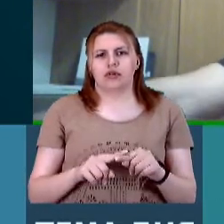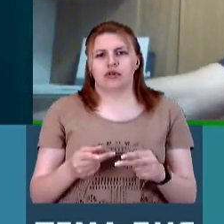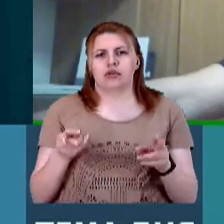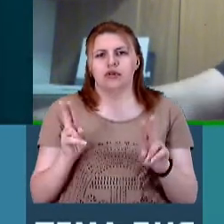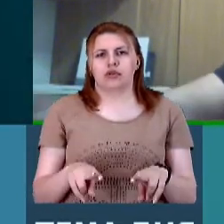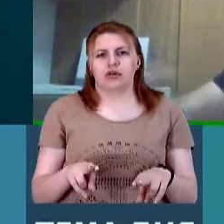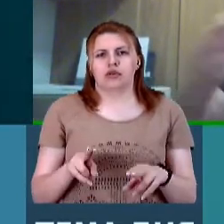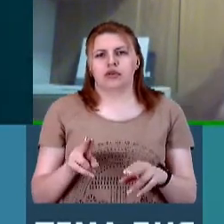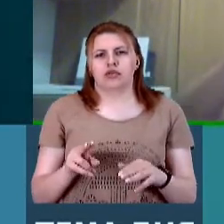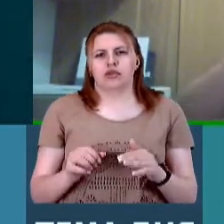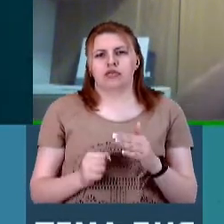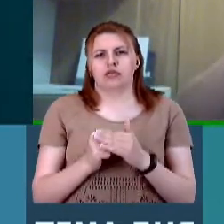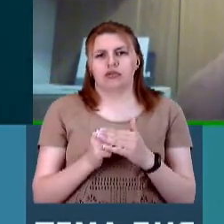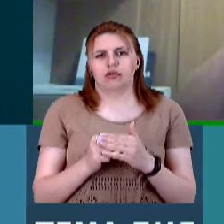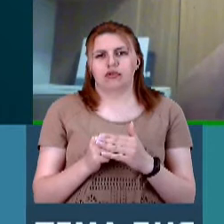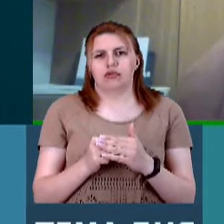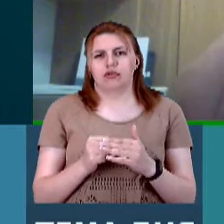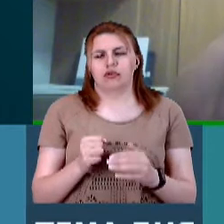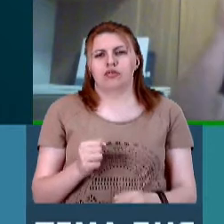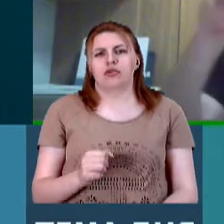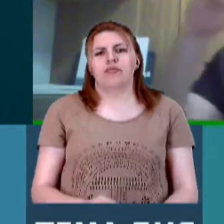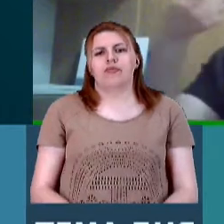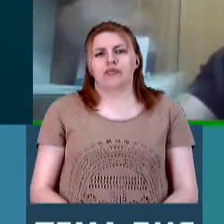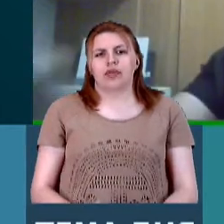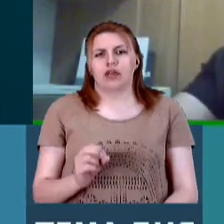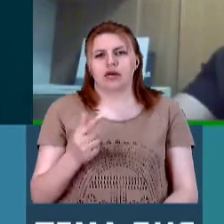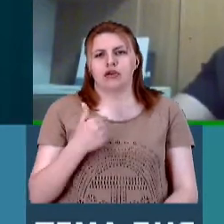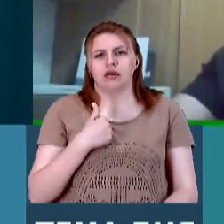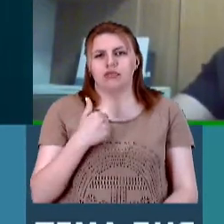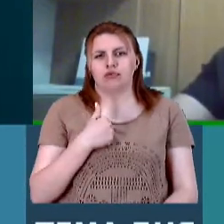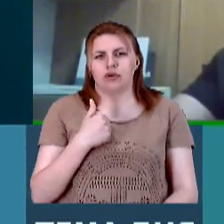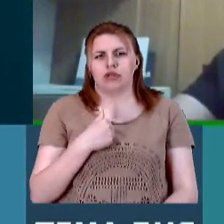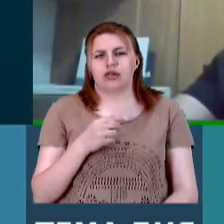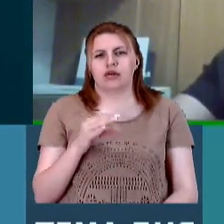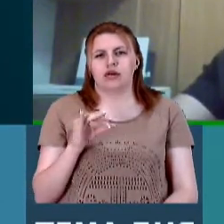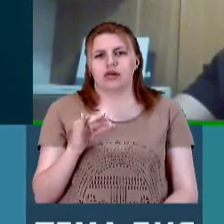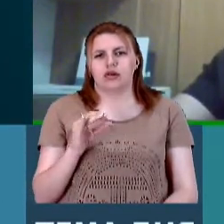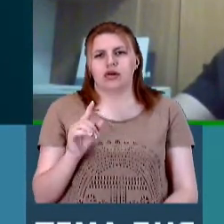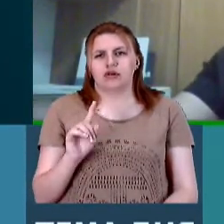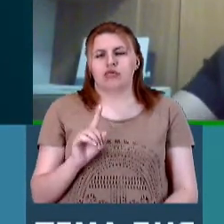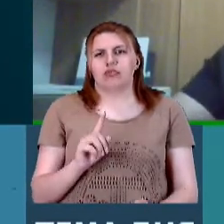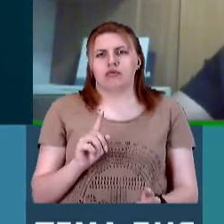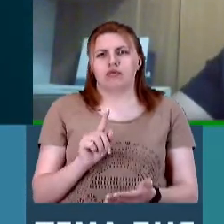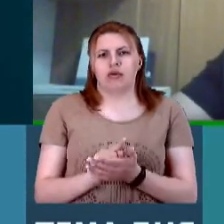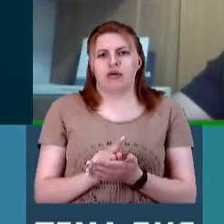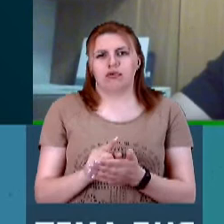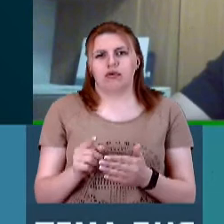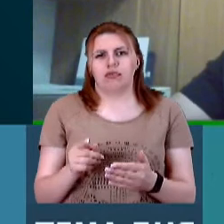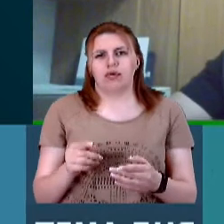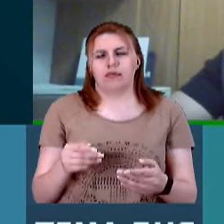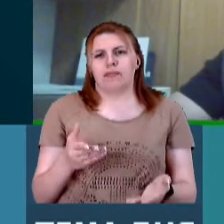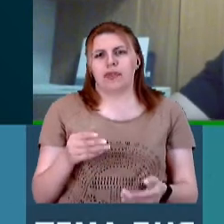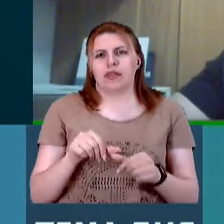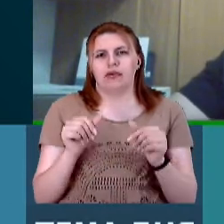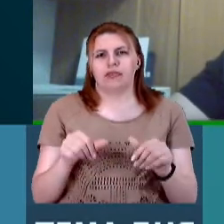міфів у вигляді Дня скорботи і пам'яті. Як на мене, позиція інституту, що ми маємо приходити на формулу 8-9 травня.